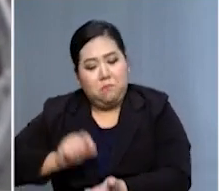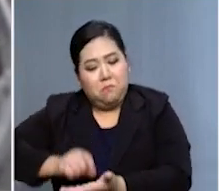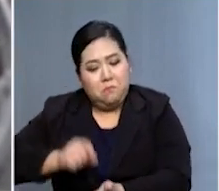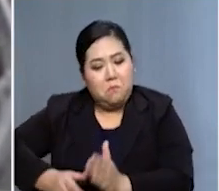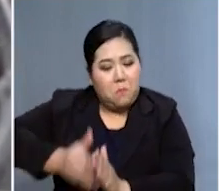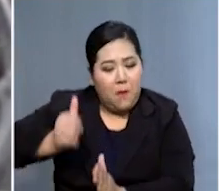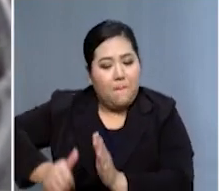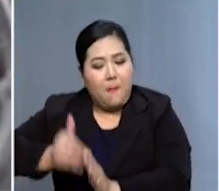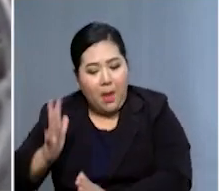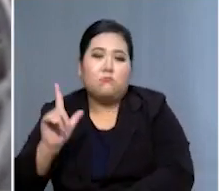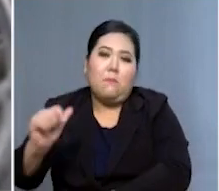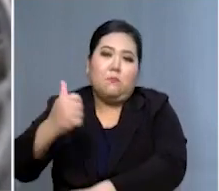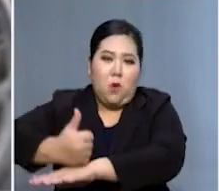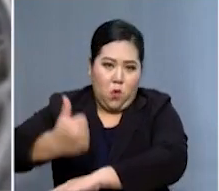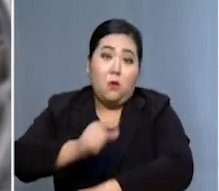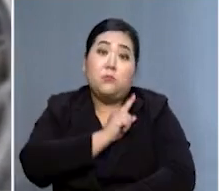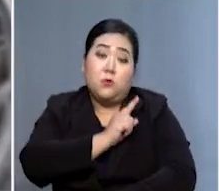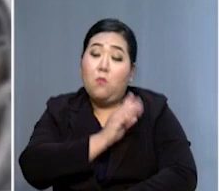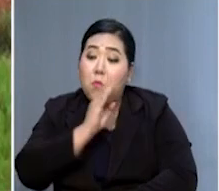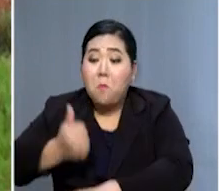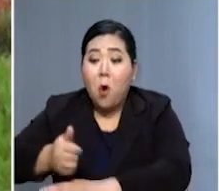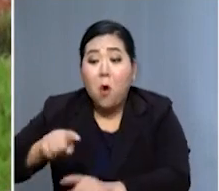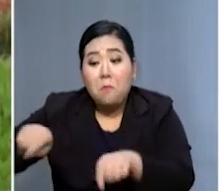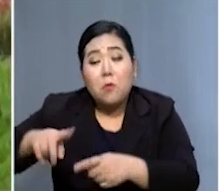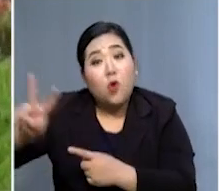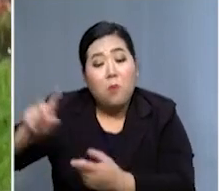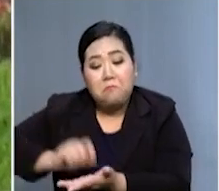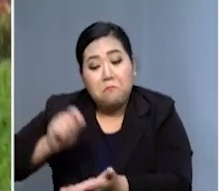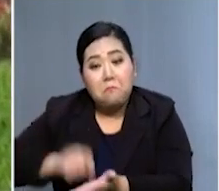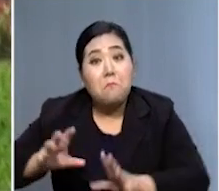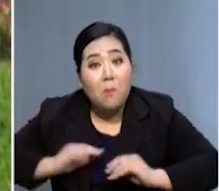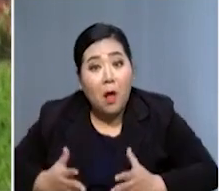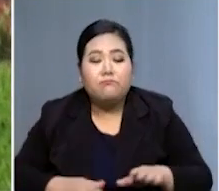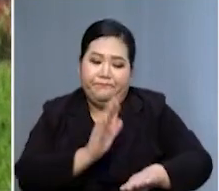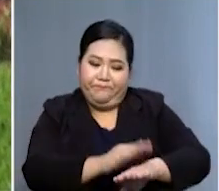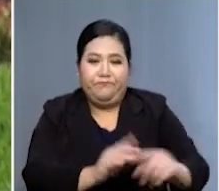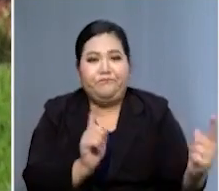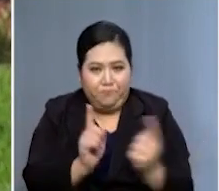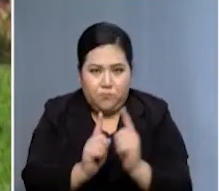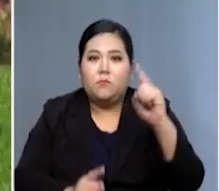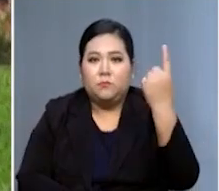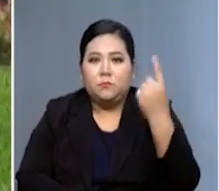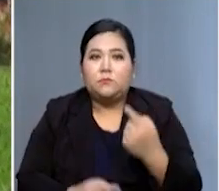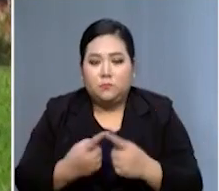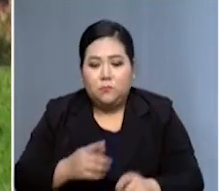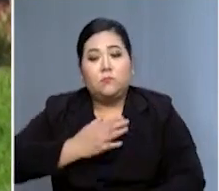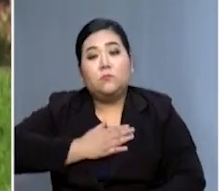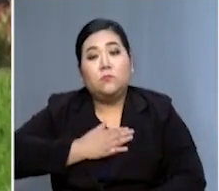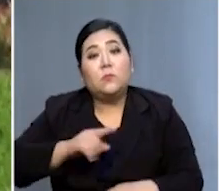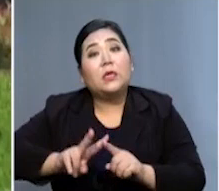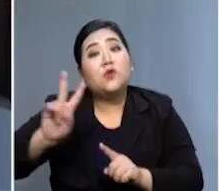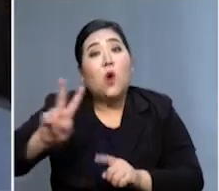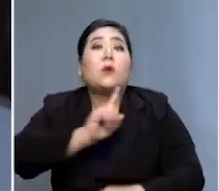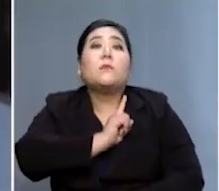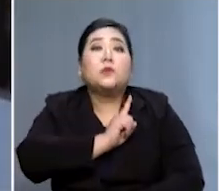หน้าที่ของผอ.เขตหากว่าไม่อนุมัติก็จะเรียกตัวกลับมาแต่ในเบื้องต้นในส่วนของเขตทำสำนวนสอบสวนเสร็จแ